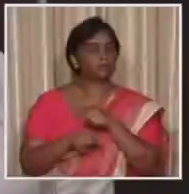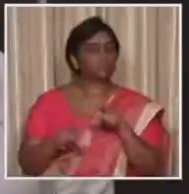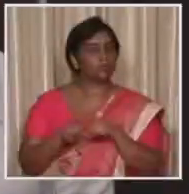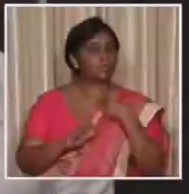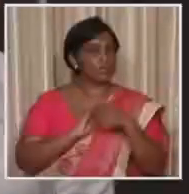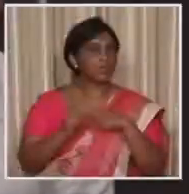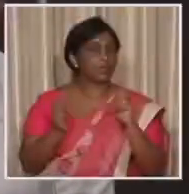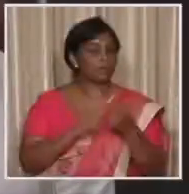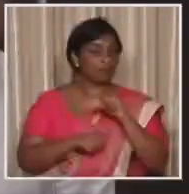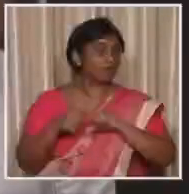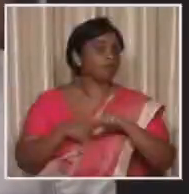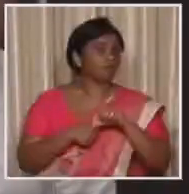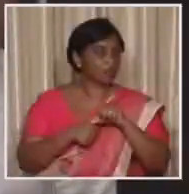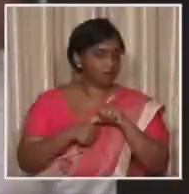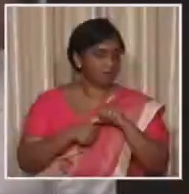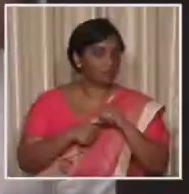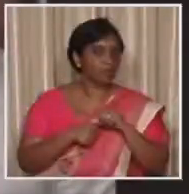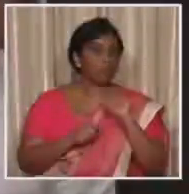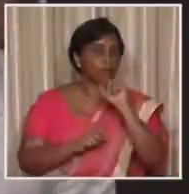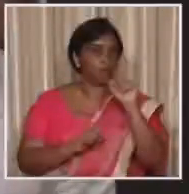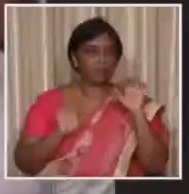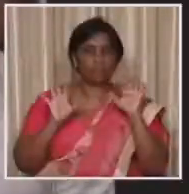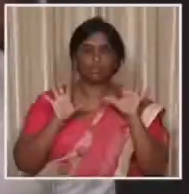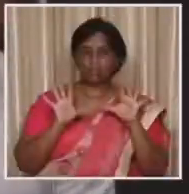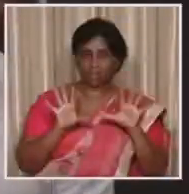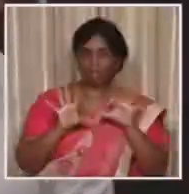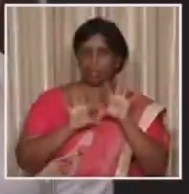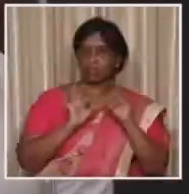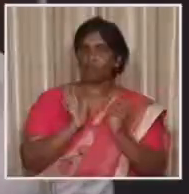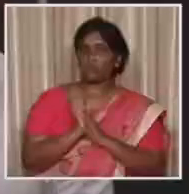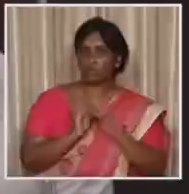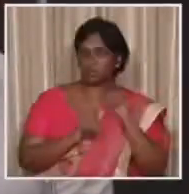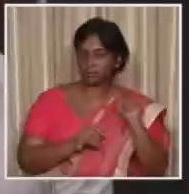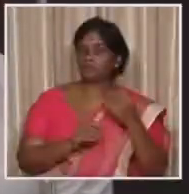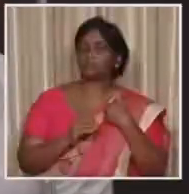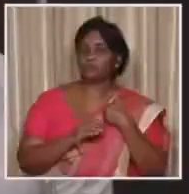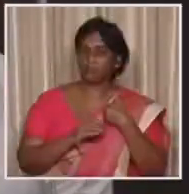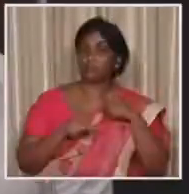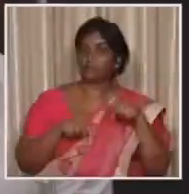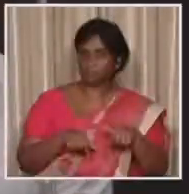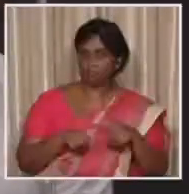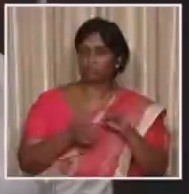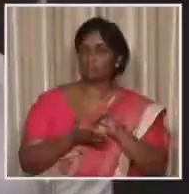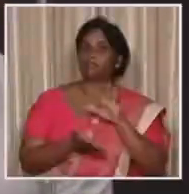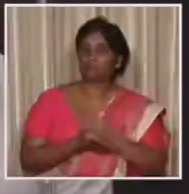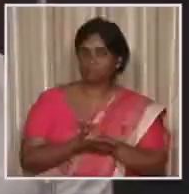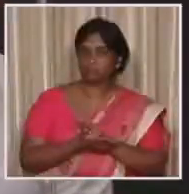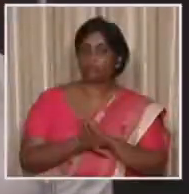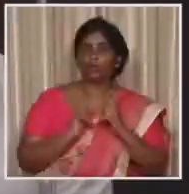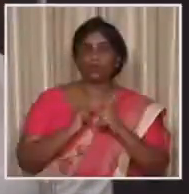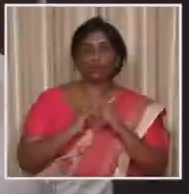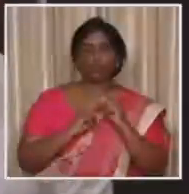ශ්‍රී ලංකා ක්‍රිකට් ආයතනය නම් 10කින් යුක්ත සිලෙක්ෂන් කමිටියක් කියලා තියෙනවා. ඒකට අපි දැනට තීරණයක් කරලා තියෙනවා. උපුල්